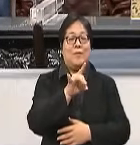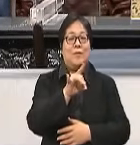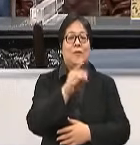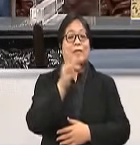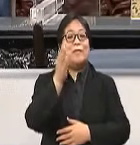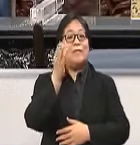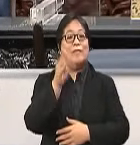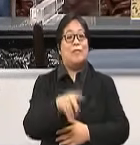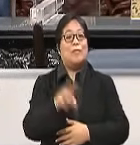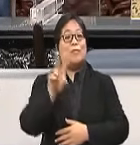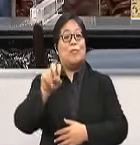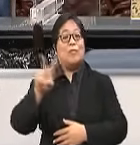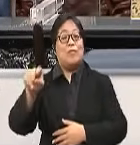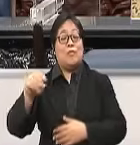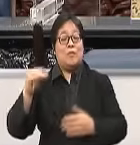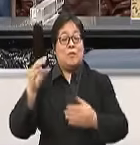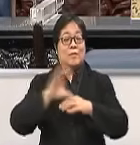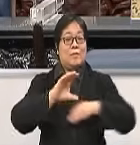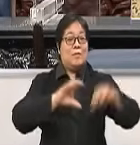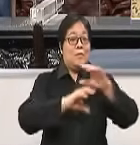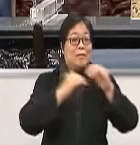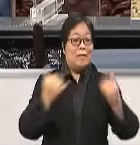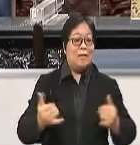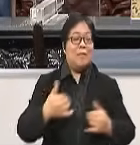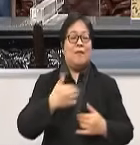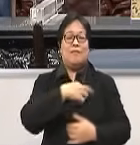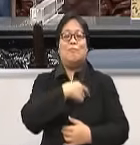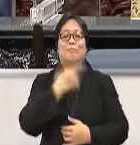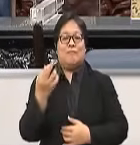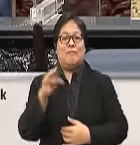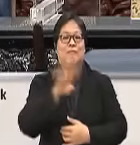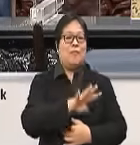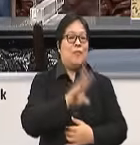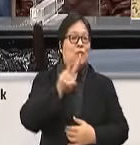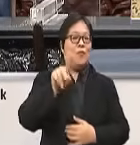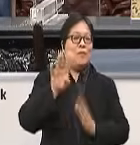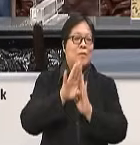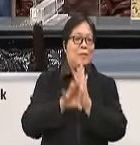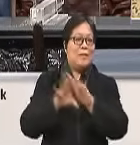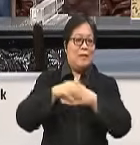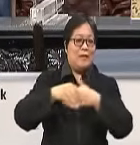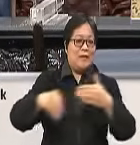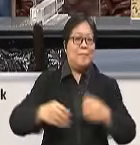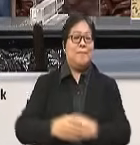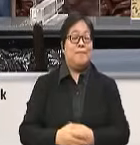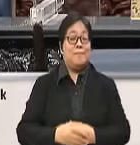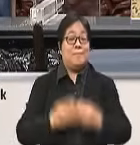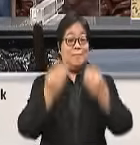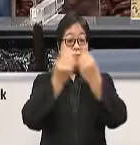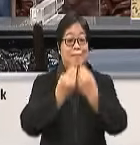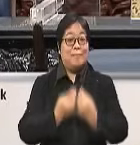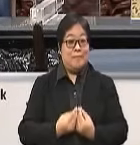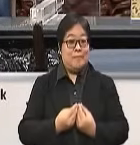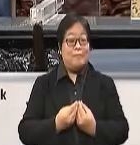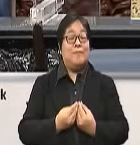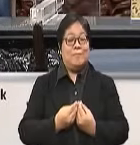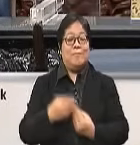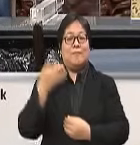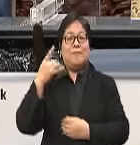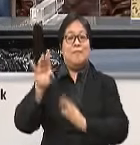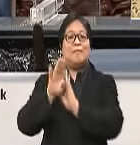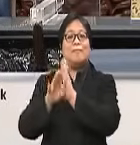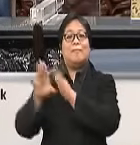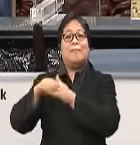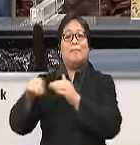23 kini industri pembinaan dan bahkan mengalami kerugian sebanyak 42 biliar nugget siap pada jumlah ini 18 bilang